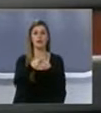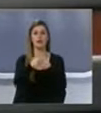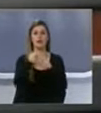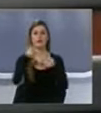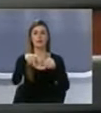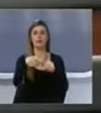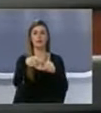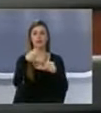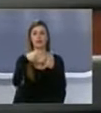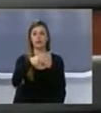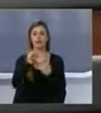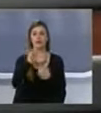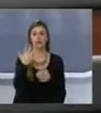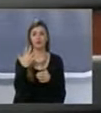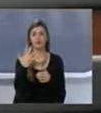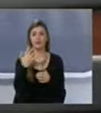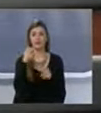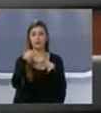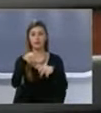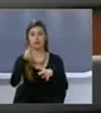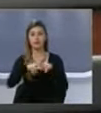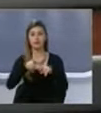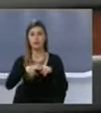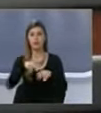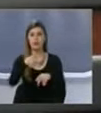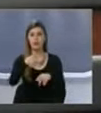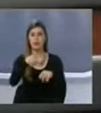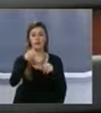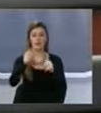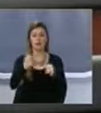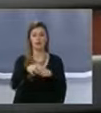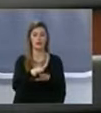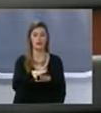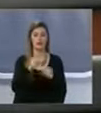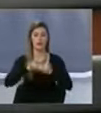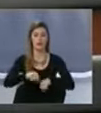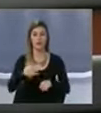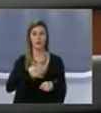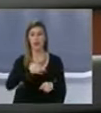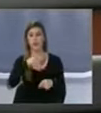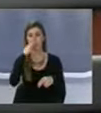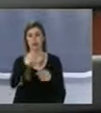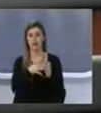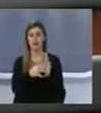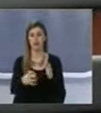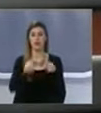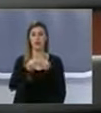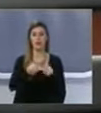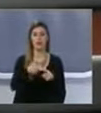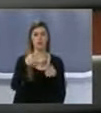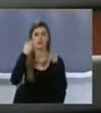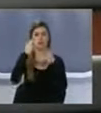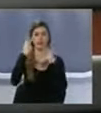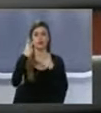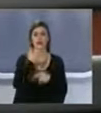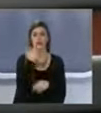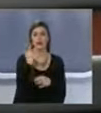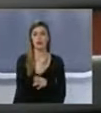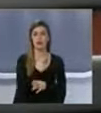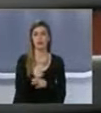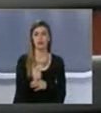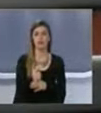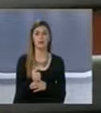vitin 2015, mund të konstatues se qeveria edhe në këtë mandat nuk e ka prioritet shëndetin e qytetarëve të Republikës së